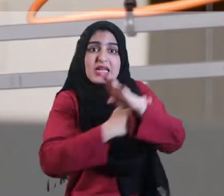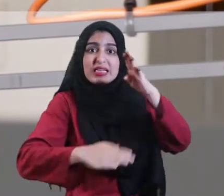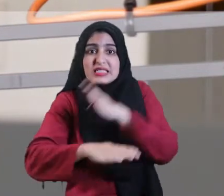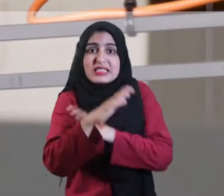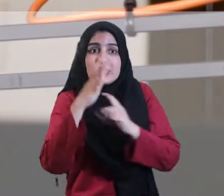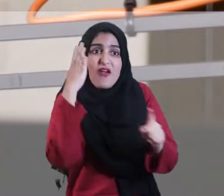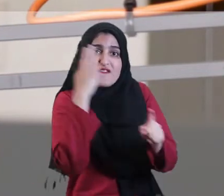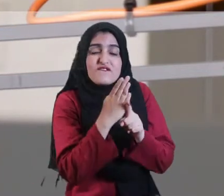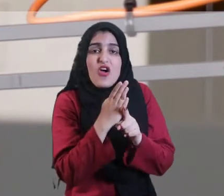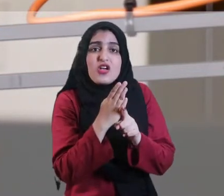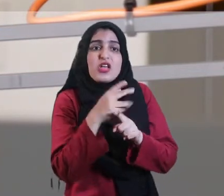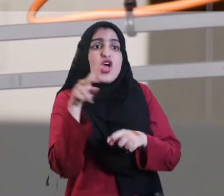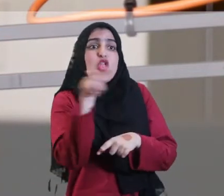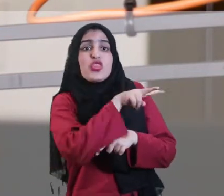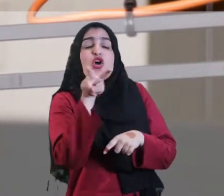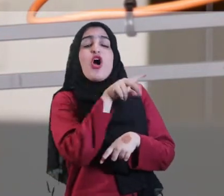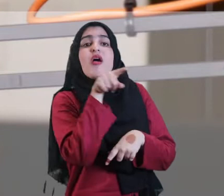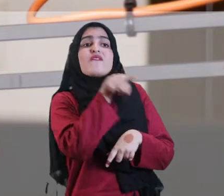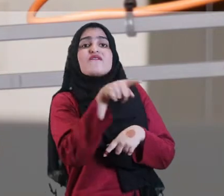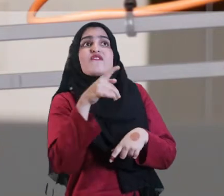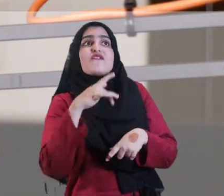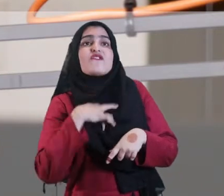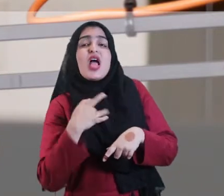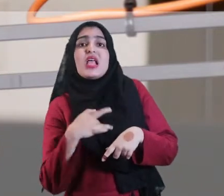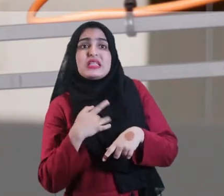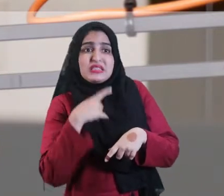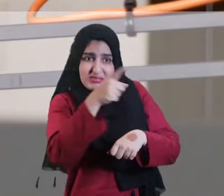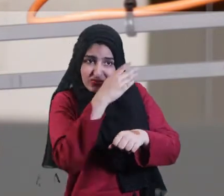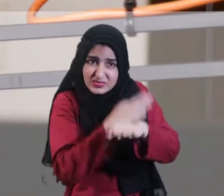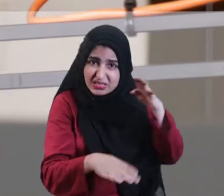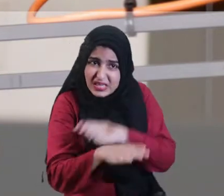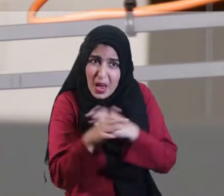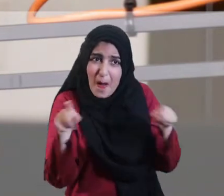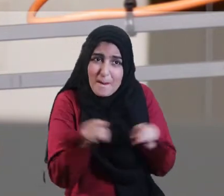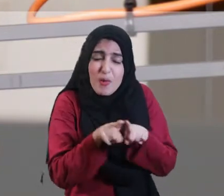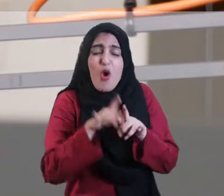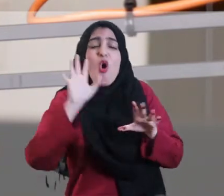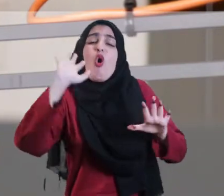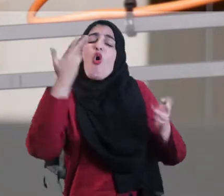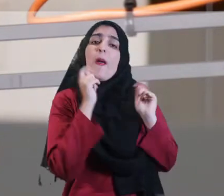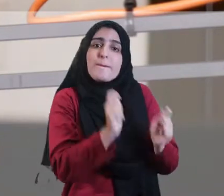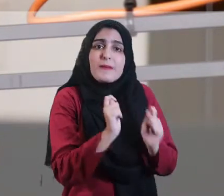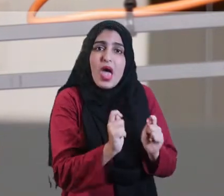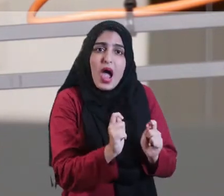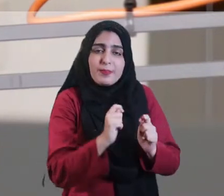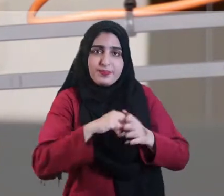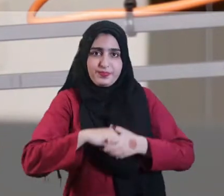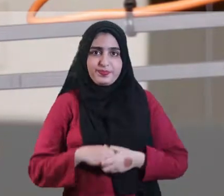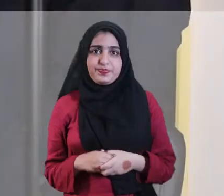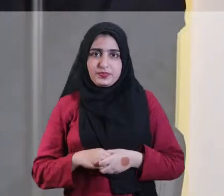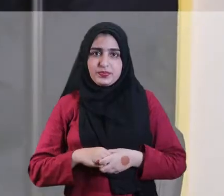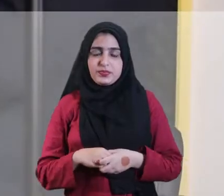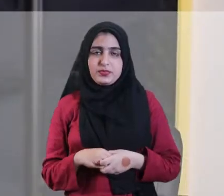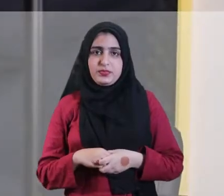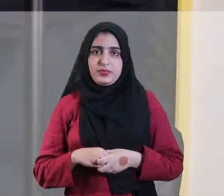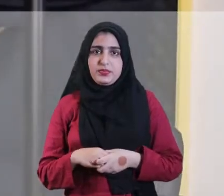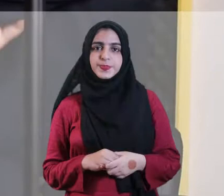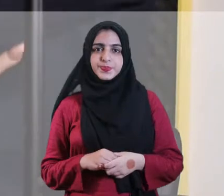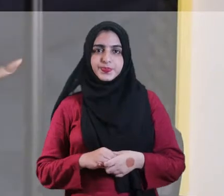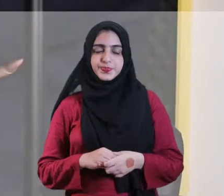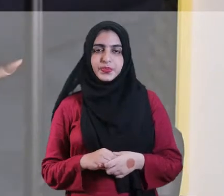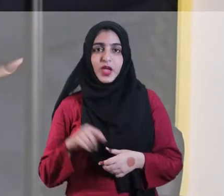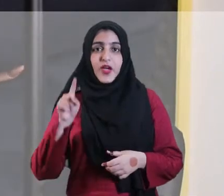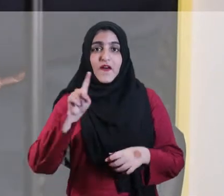डिसेबिलिटी एंड स्लीपिंग अट यूथ हैव यू एवर फेल्ट डिसएबल्ड बाय एनीथिंग इन ही विड ऊ कि